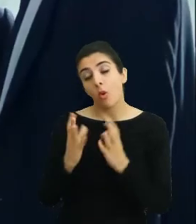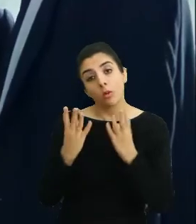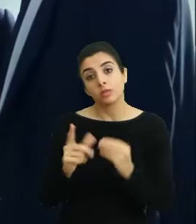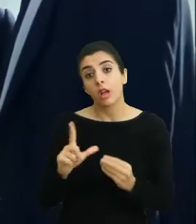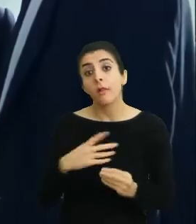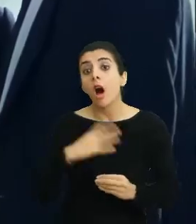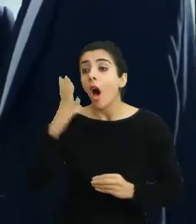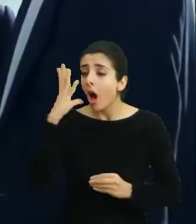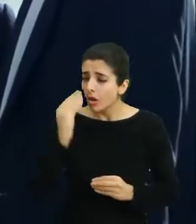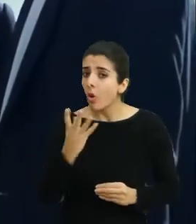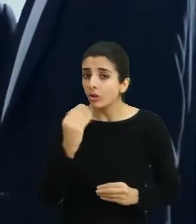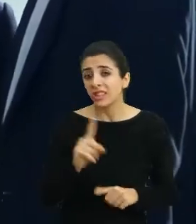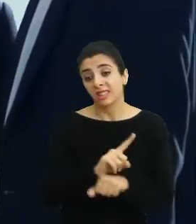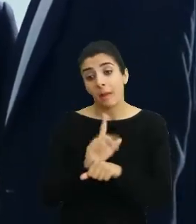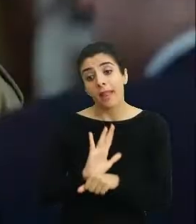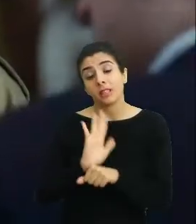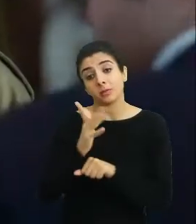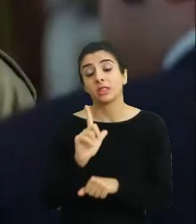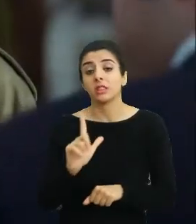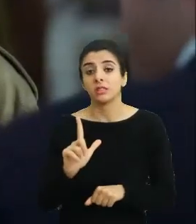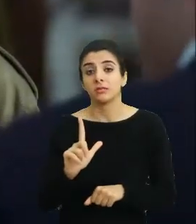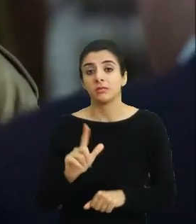Yani anlayacaksın da biraz zaman geçecek tabii.